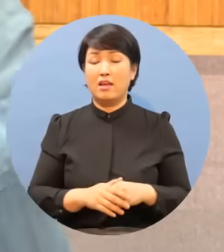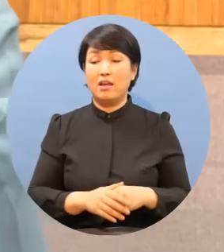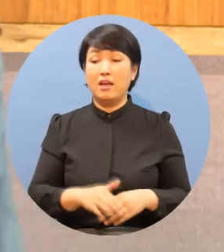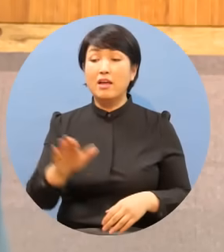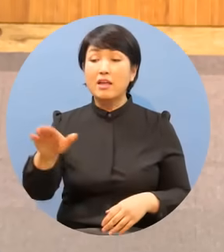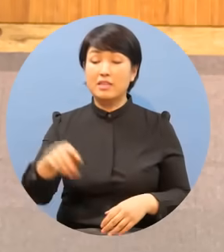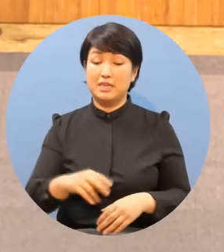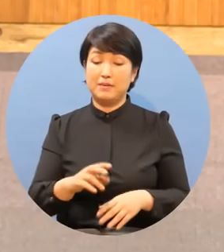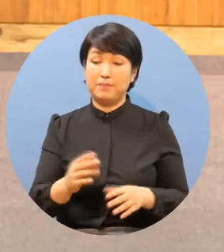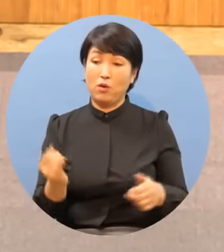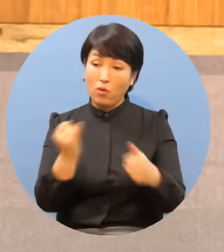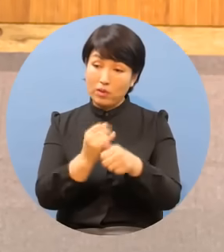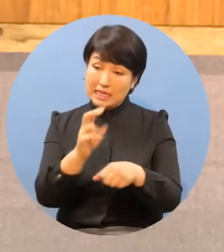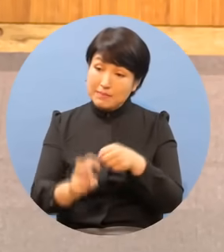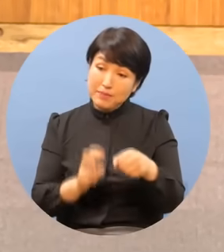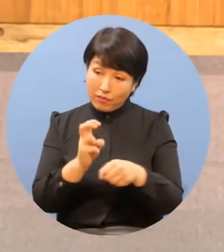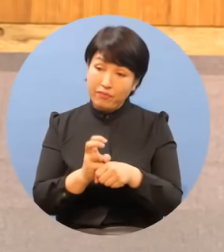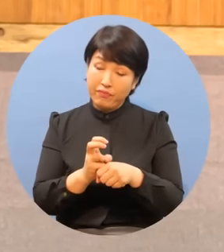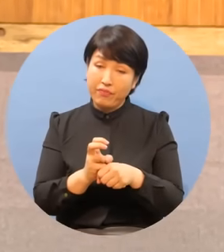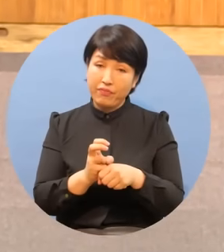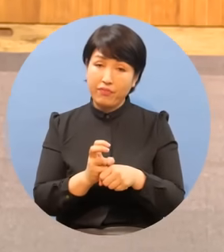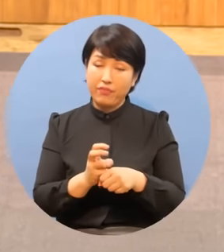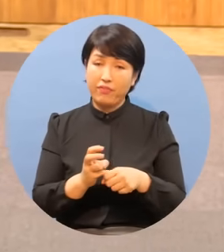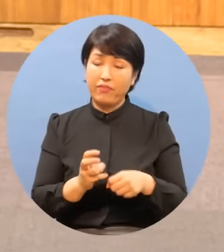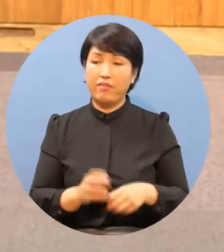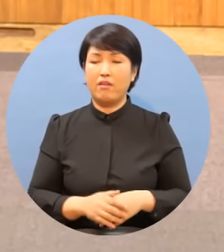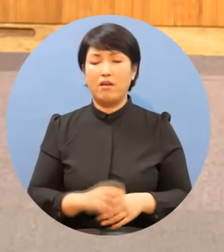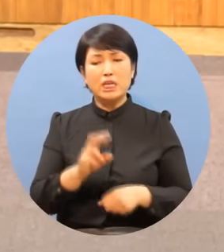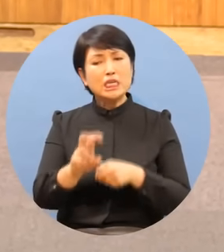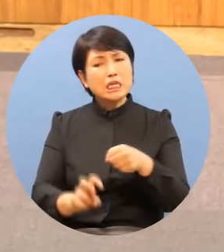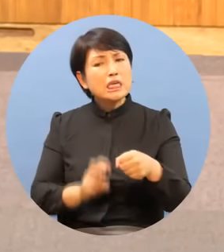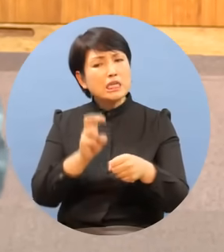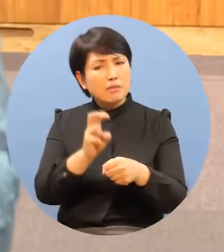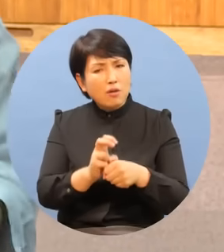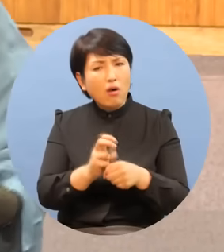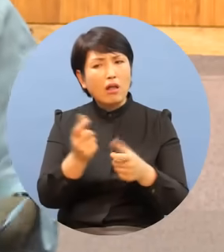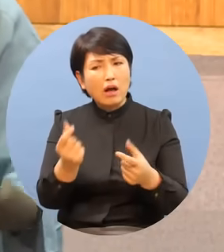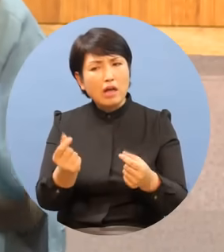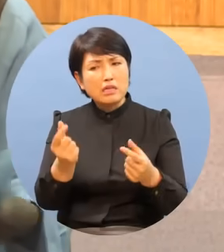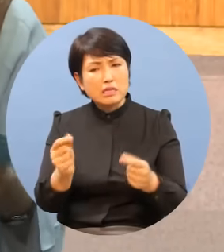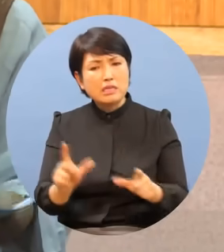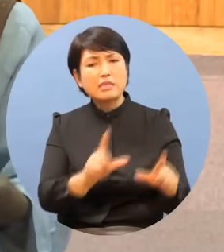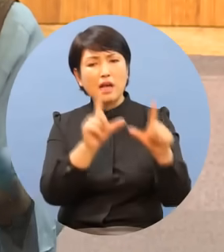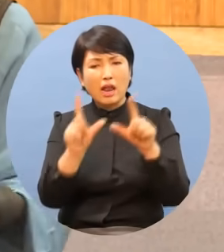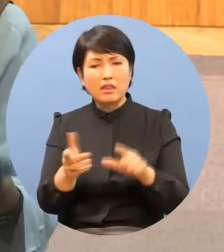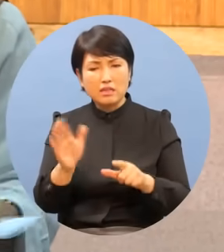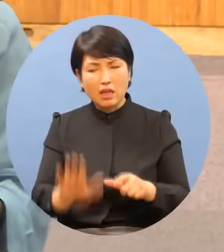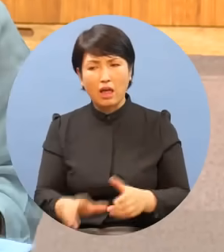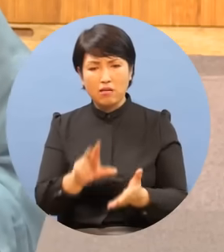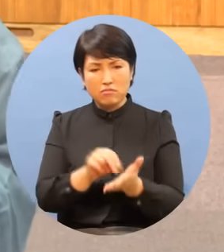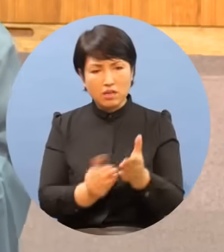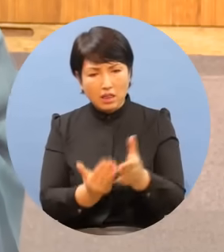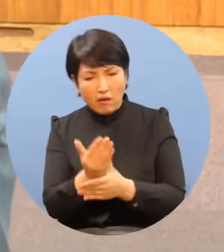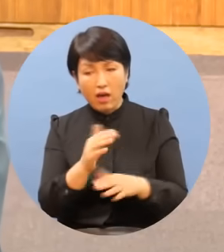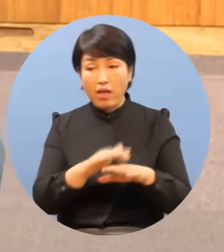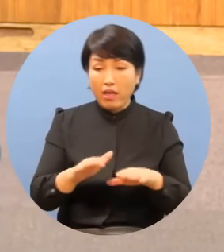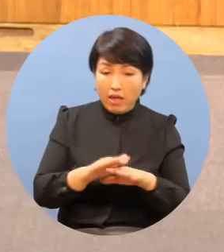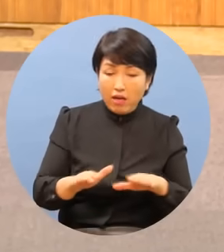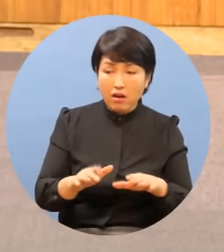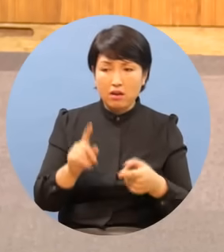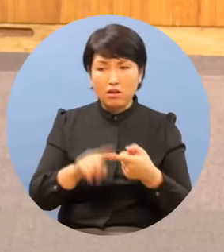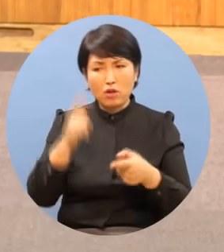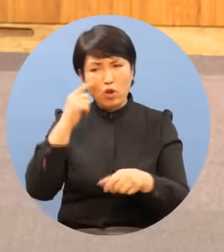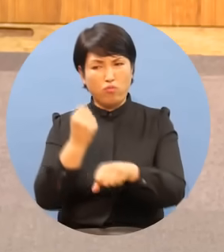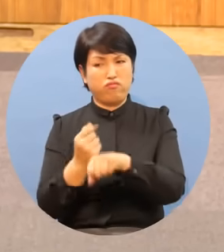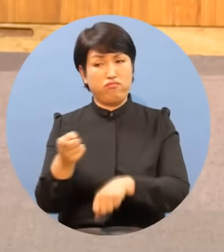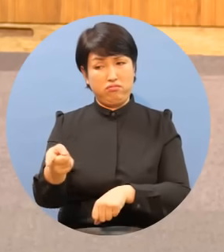아니, 자기는 결혼 생활 지금 몇 년 돼? 20년 되세요? 예, 그렇습니다. 20년이나 이렇게 같이 지내보면서 이 문제를 어떻게 풀어야 될 거냐,